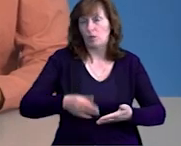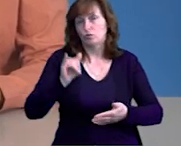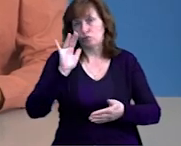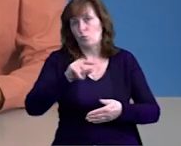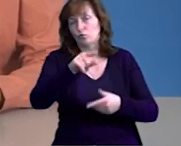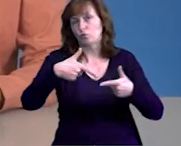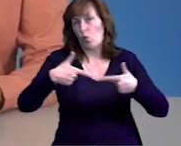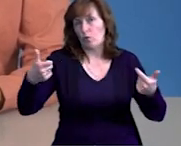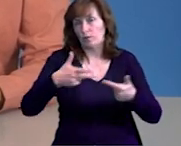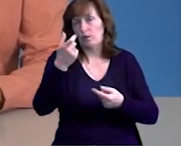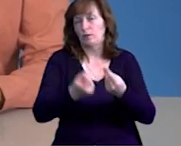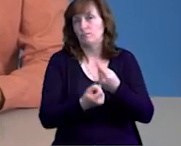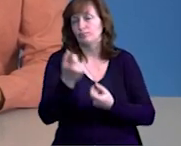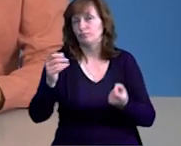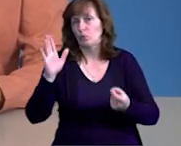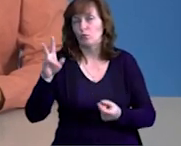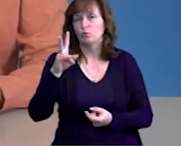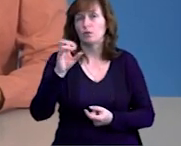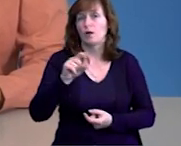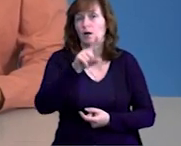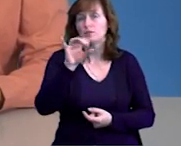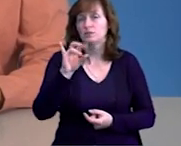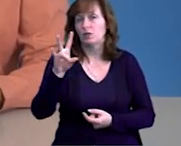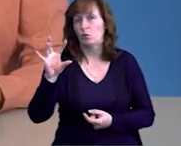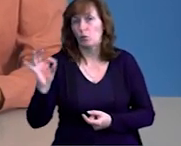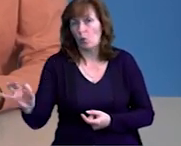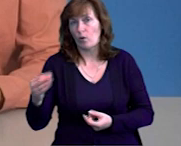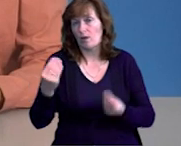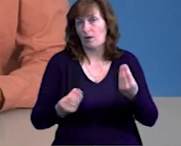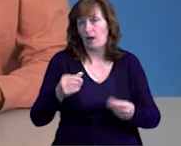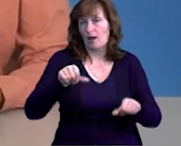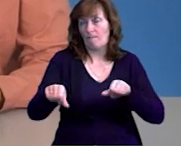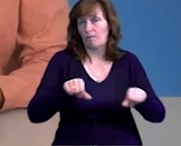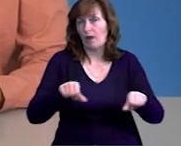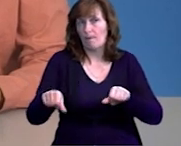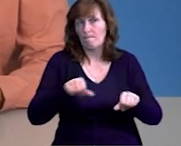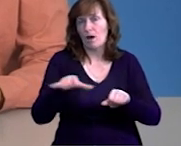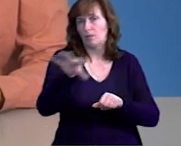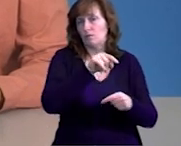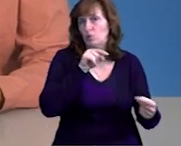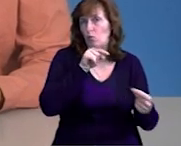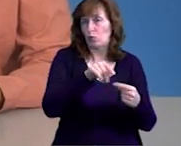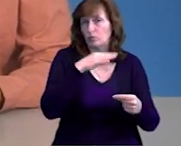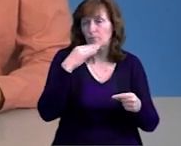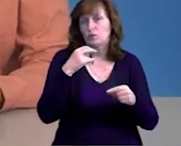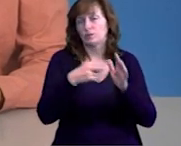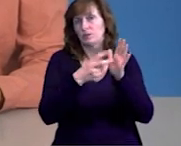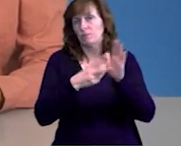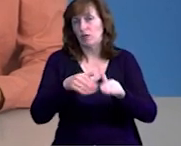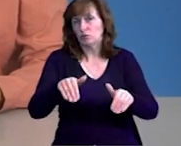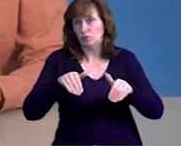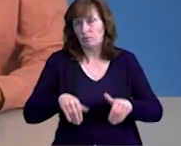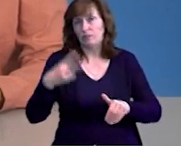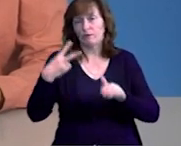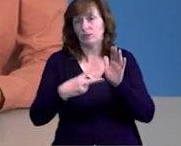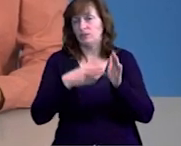та гральні зали. Закон підтримали 248 народних депутатів, 95 виступили проти, 17 утрималися,